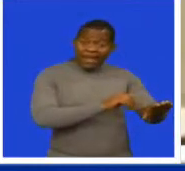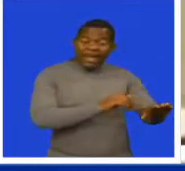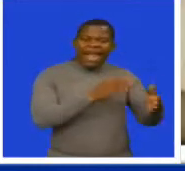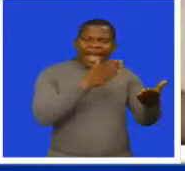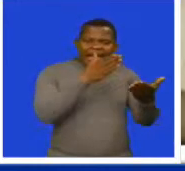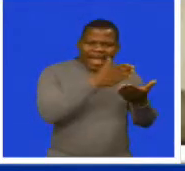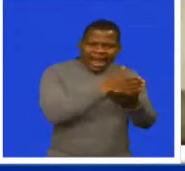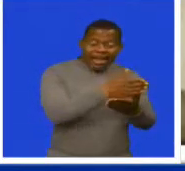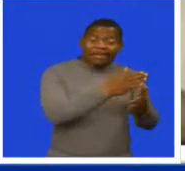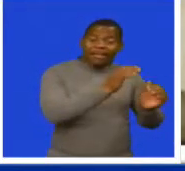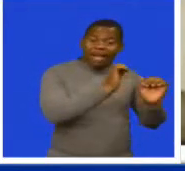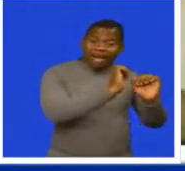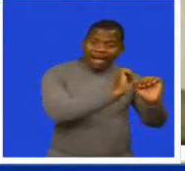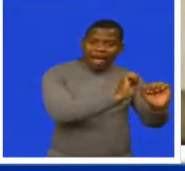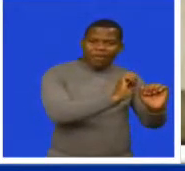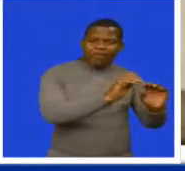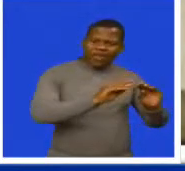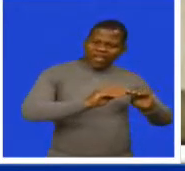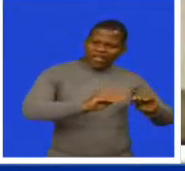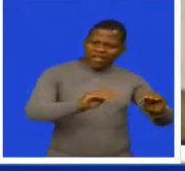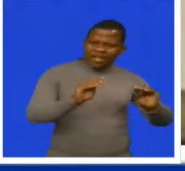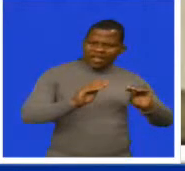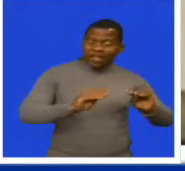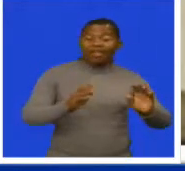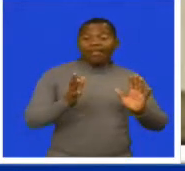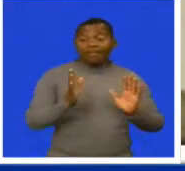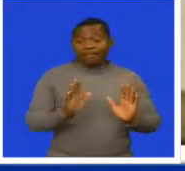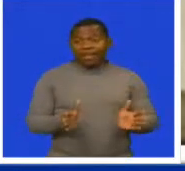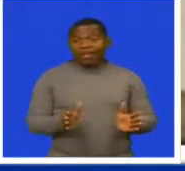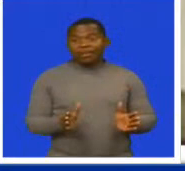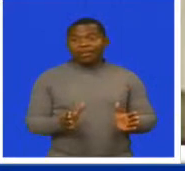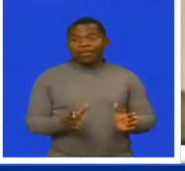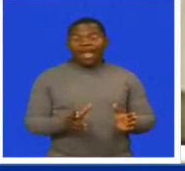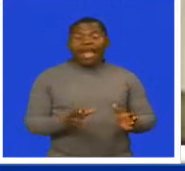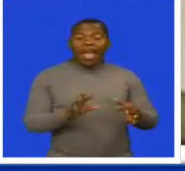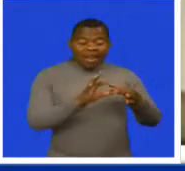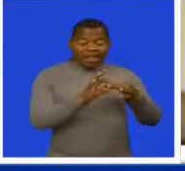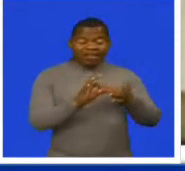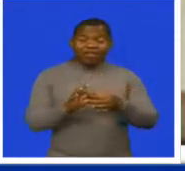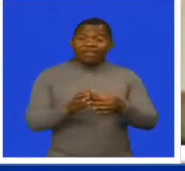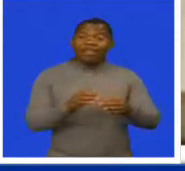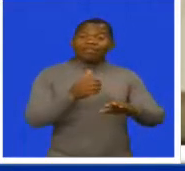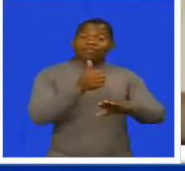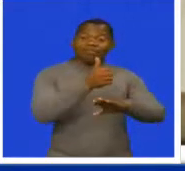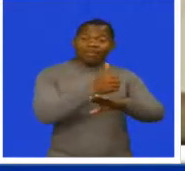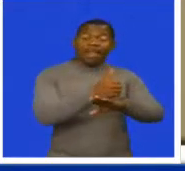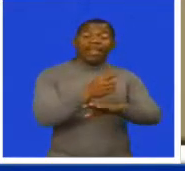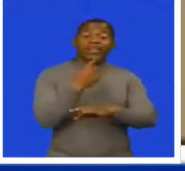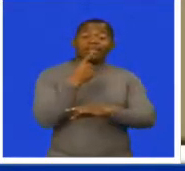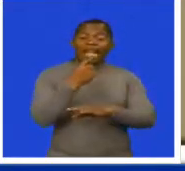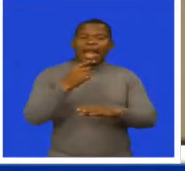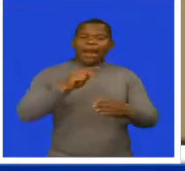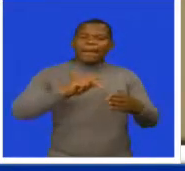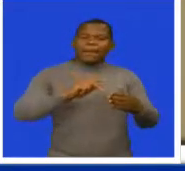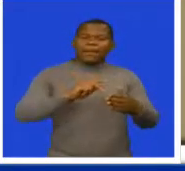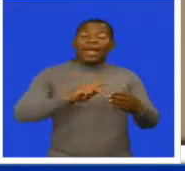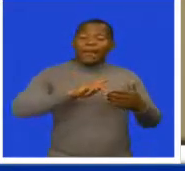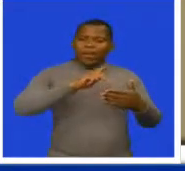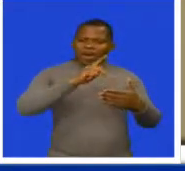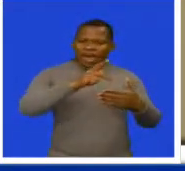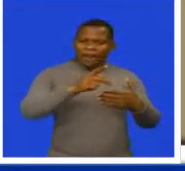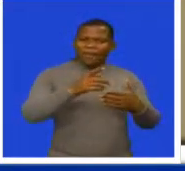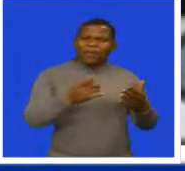nalokunye. Sihlalo walenhlangano yizolhlelo litawusita ngokuthi bantu bakhone ukuphila kangcono nisho sebaphumile babe